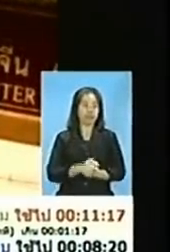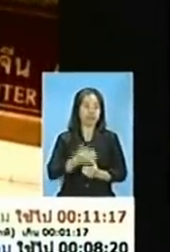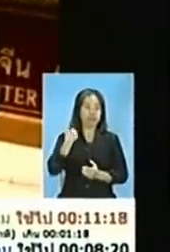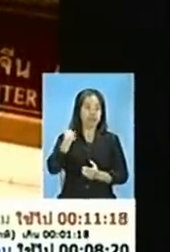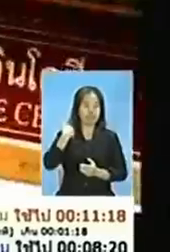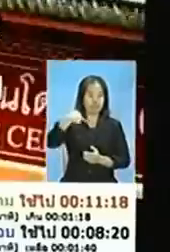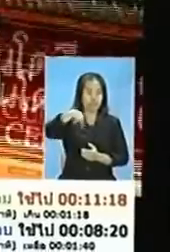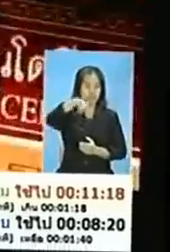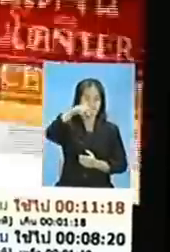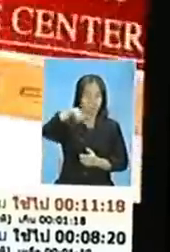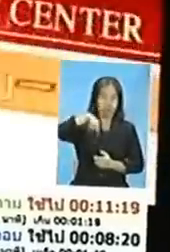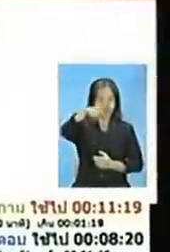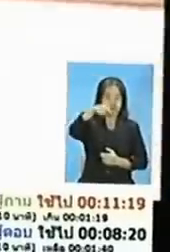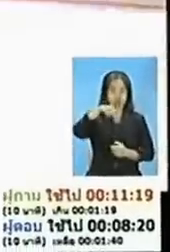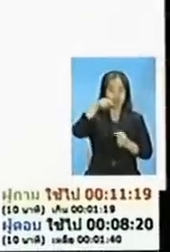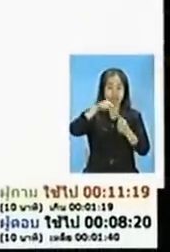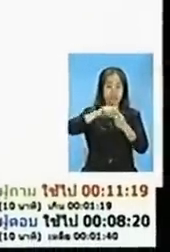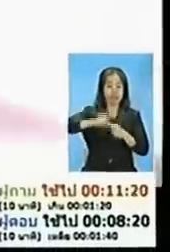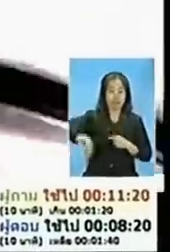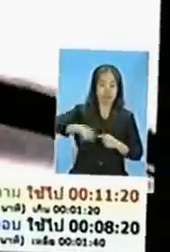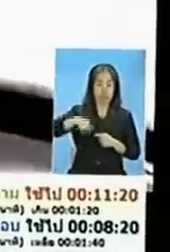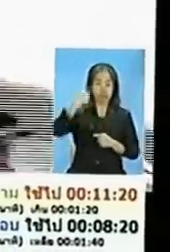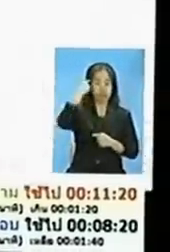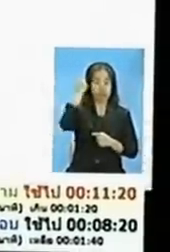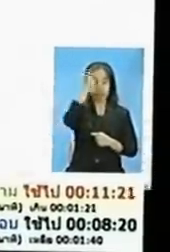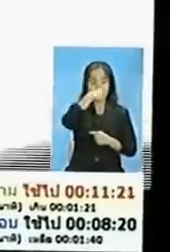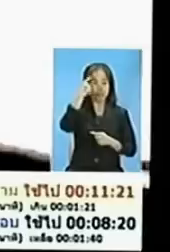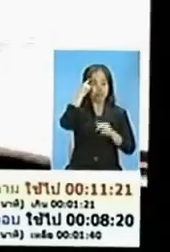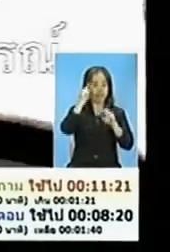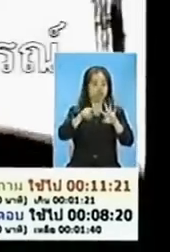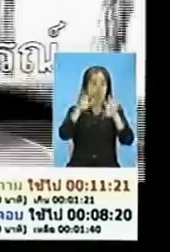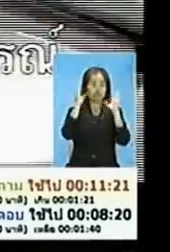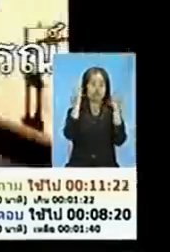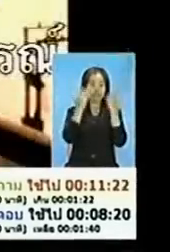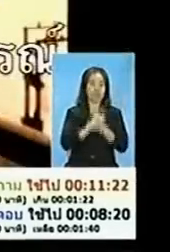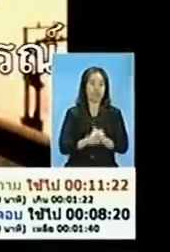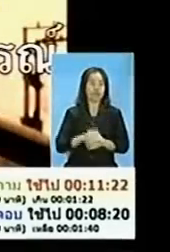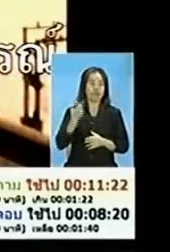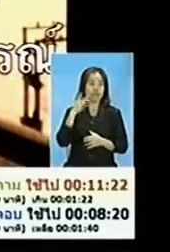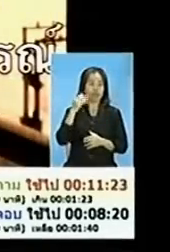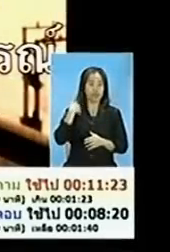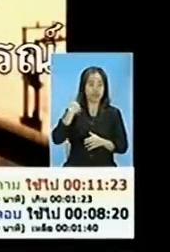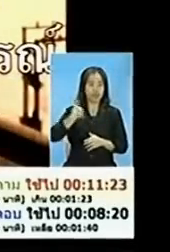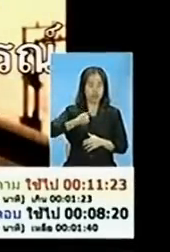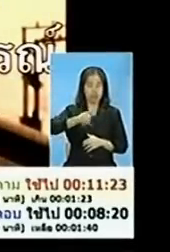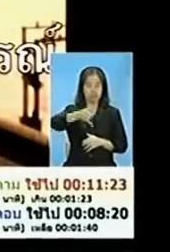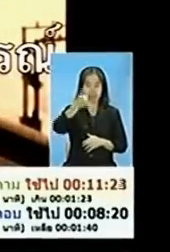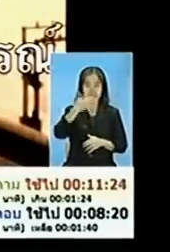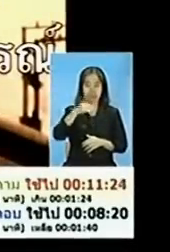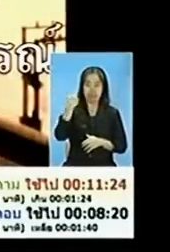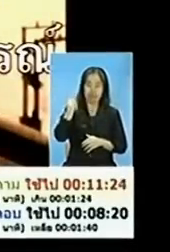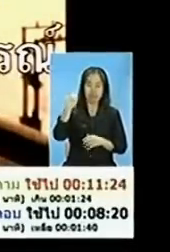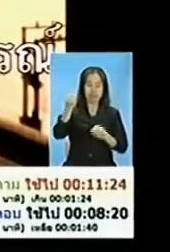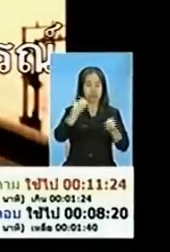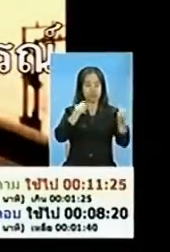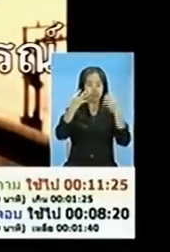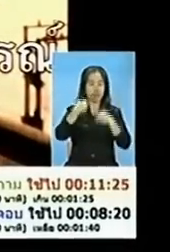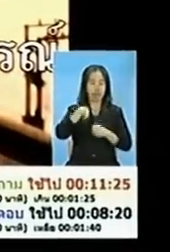จะเดินจากไทยไปเขมรผมไม่รู้ว่าใครใช้บ้างเส้นนี้เดี๋ยวบอกไม่มีเดี๋ยวก็บอกอย่างนั้นเดี๋ยวก็บอกอย่